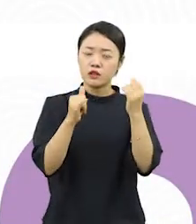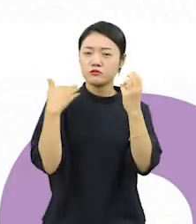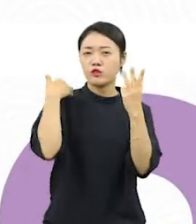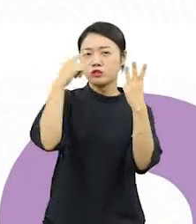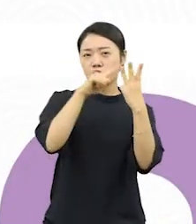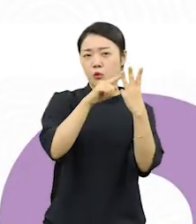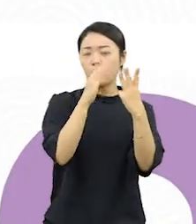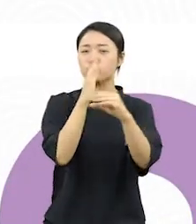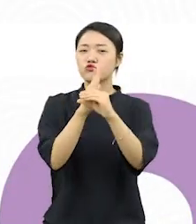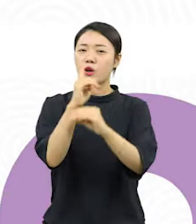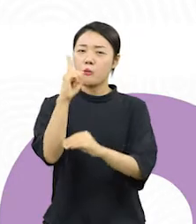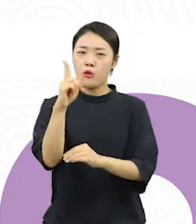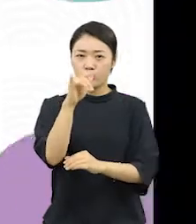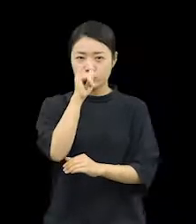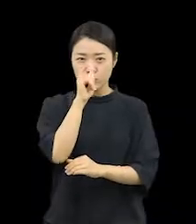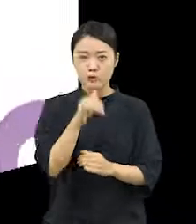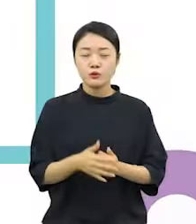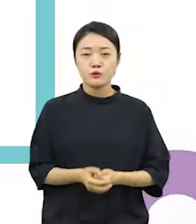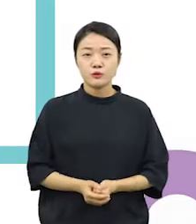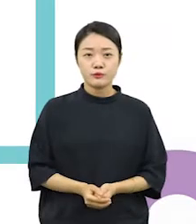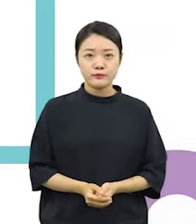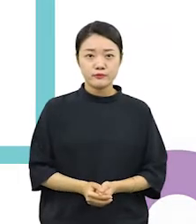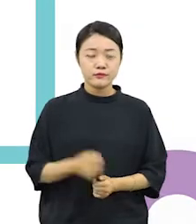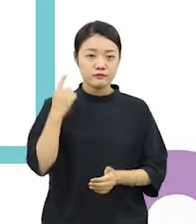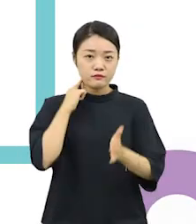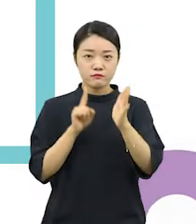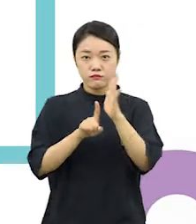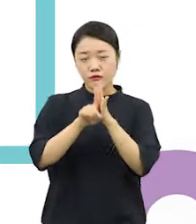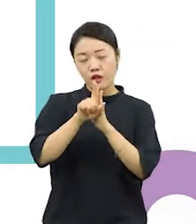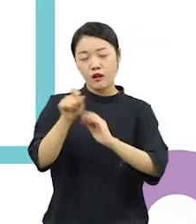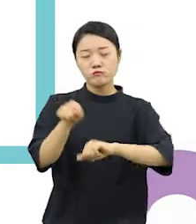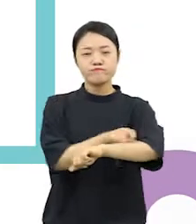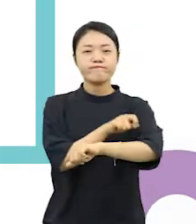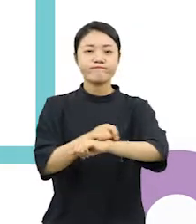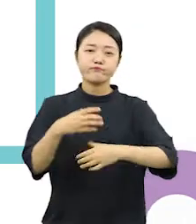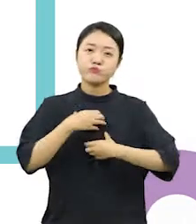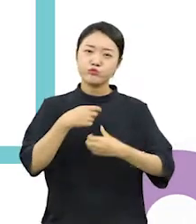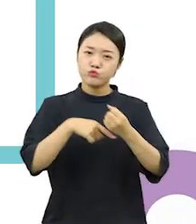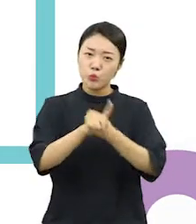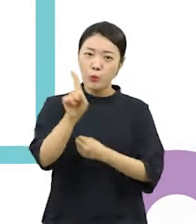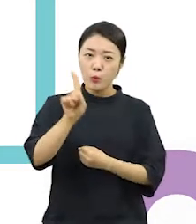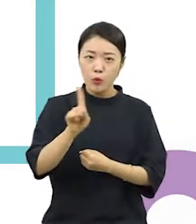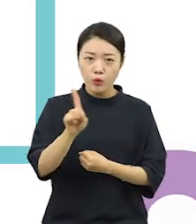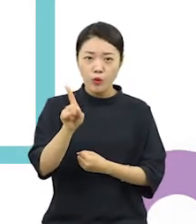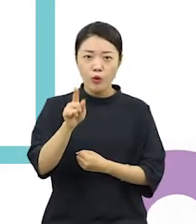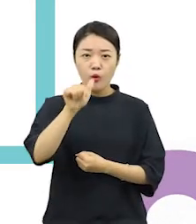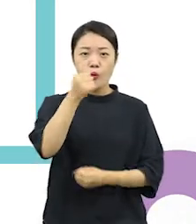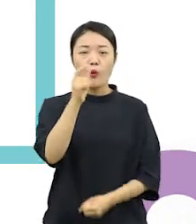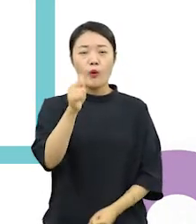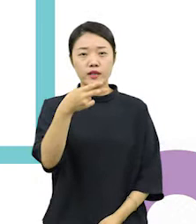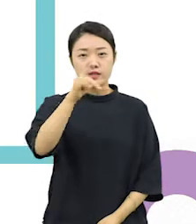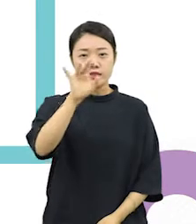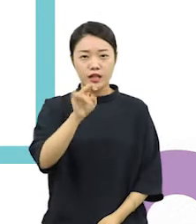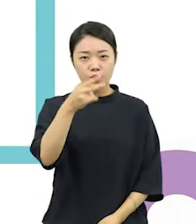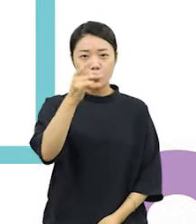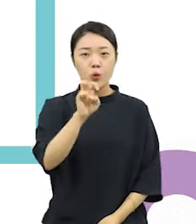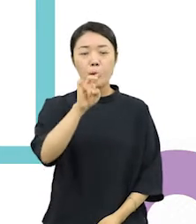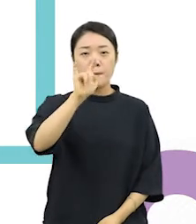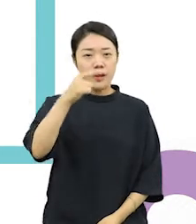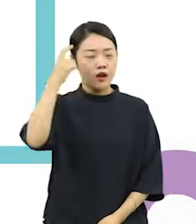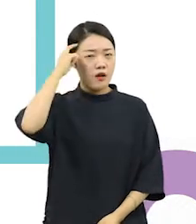1명 이상으로 추정된다고 합니다. 이 고혈압이 특히 위험한 이유는 관상동맥질환과